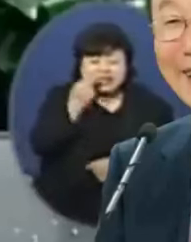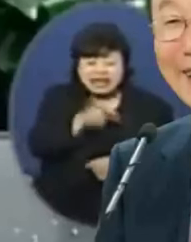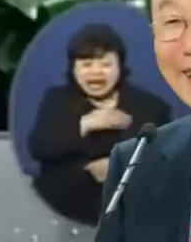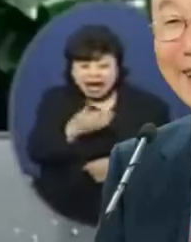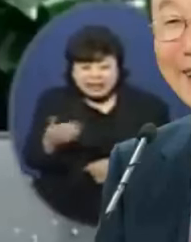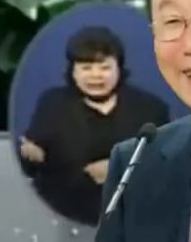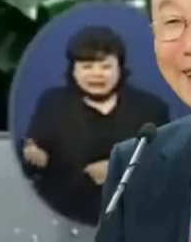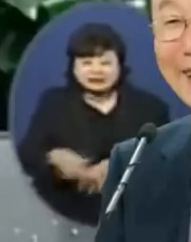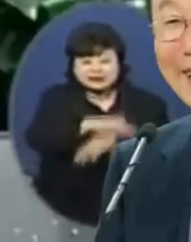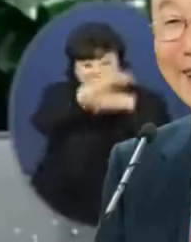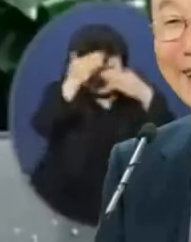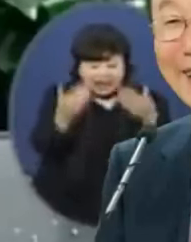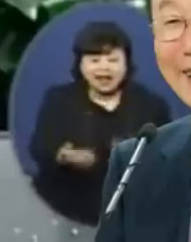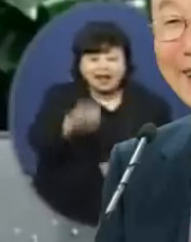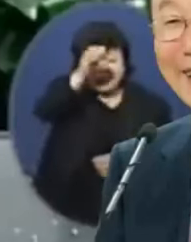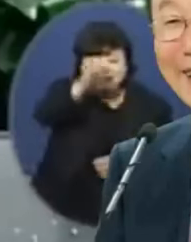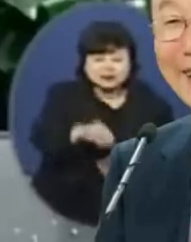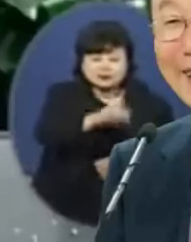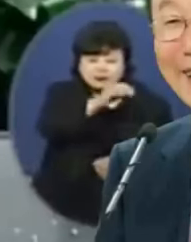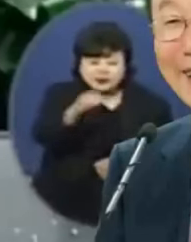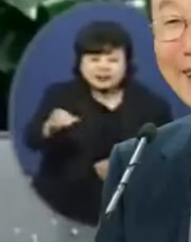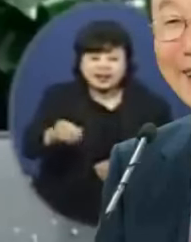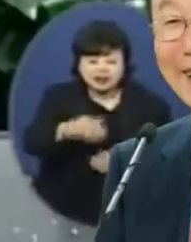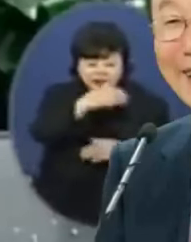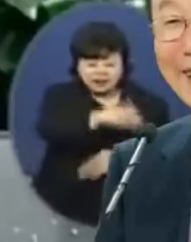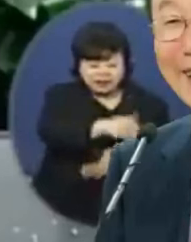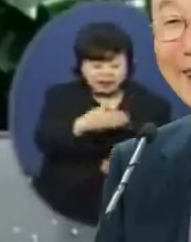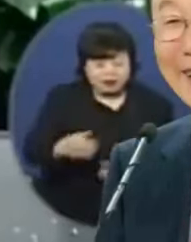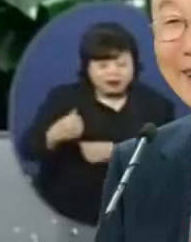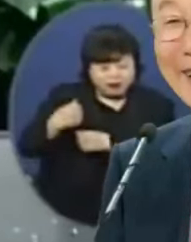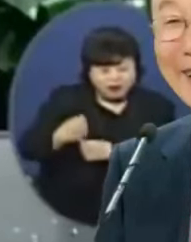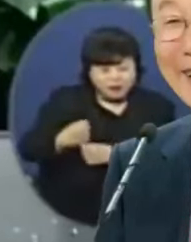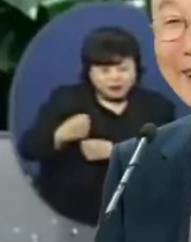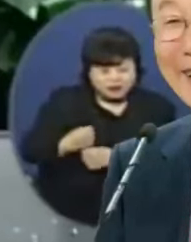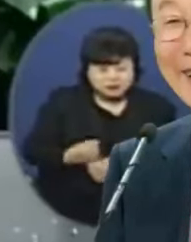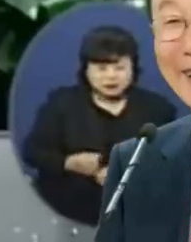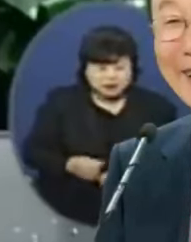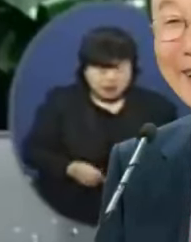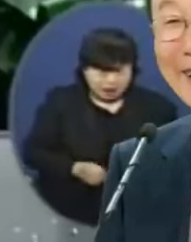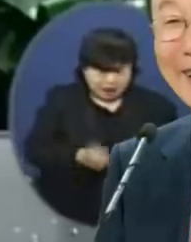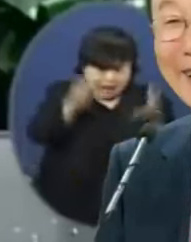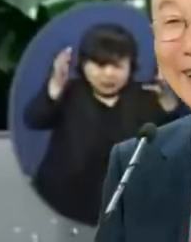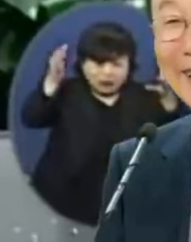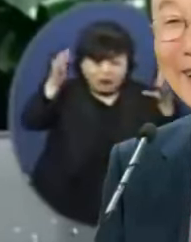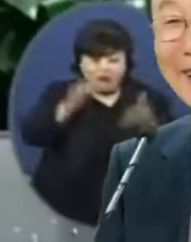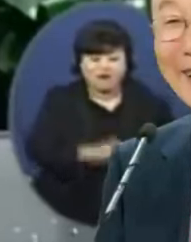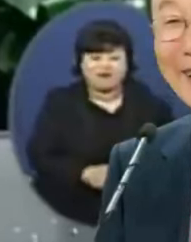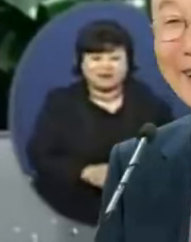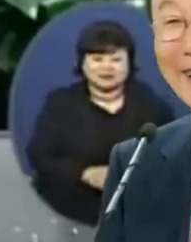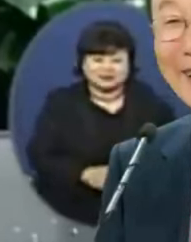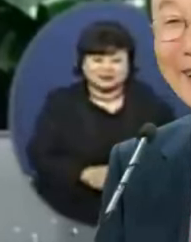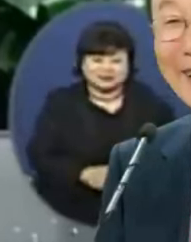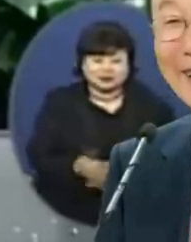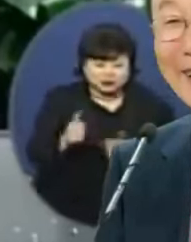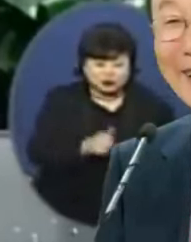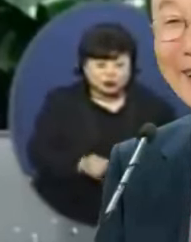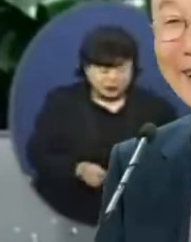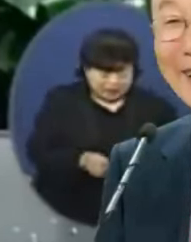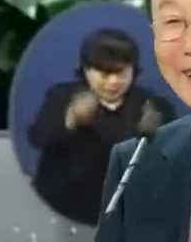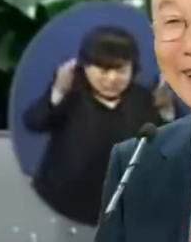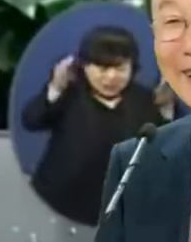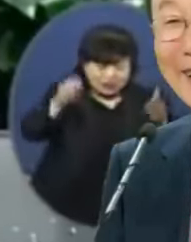다 십자가의 궤를 걸머지면 갈라지는 것입니다. 우리에게는 죽음도